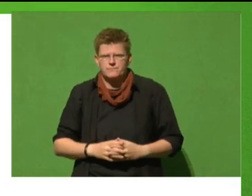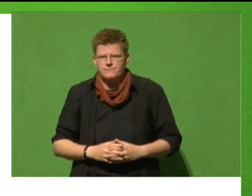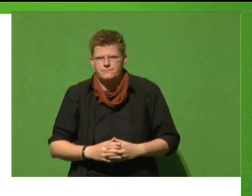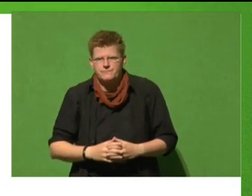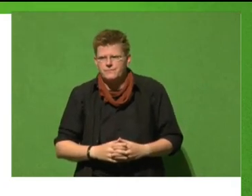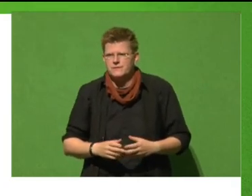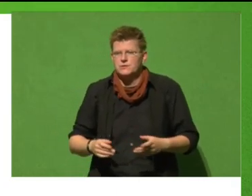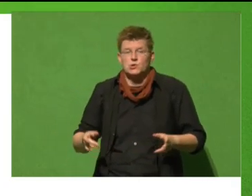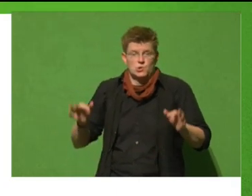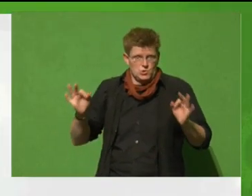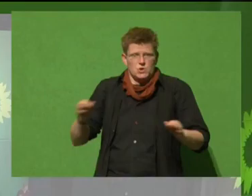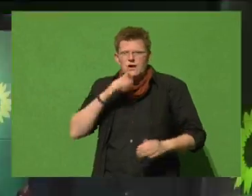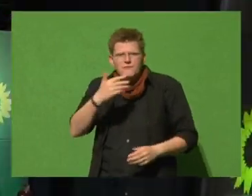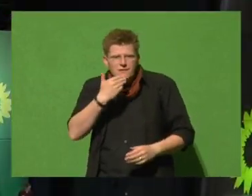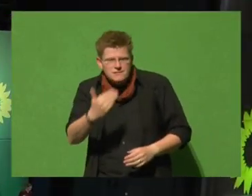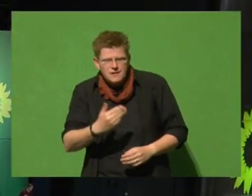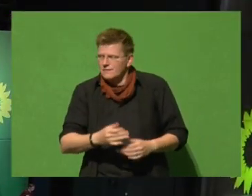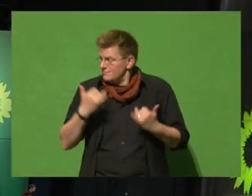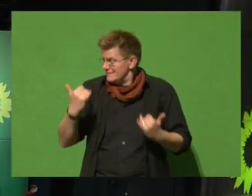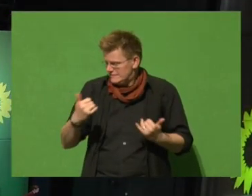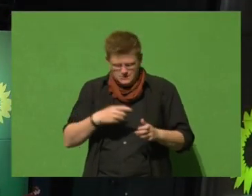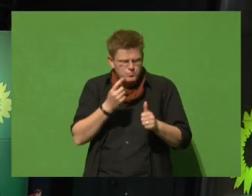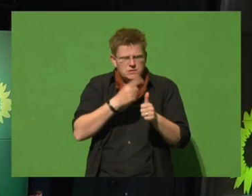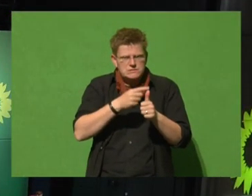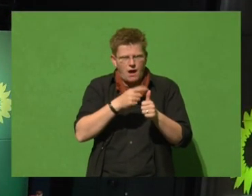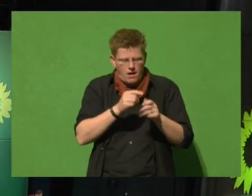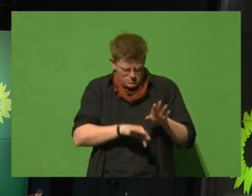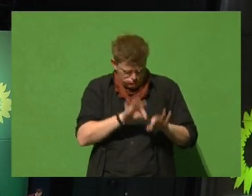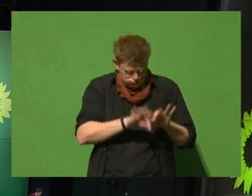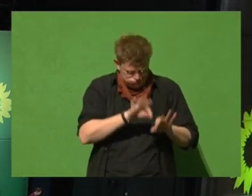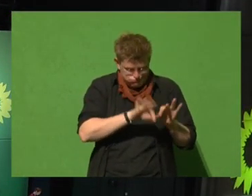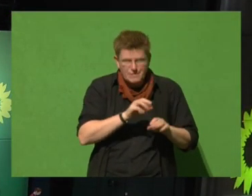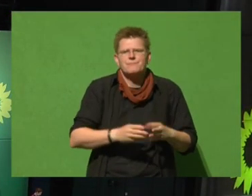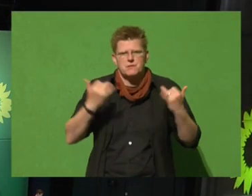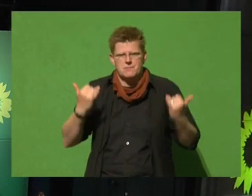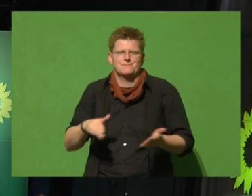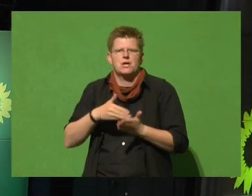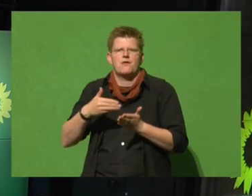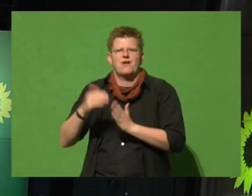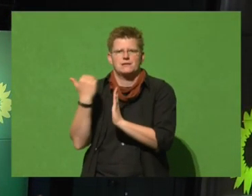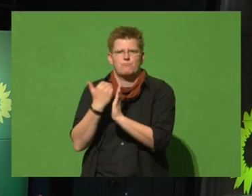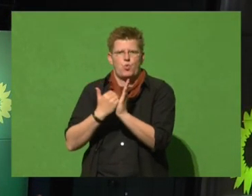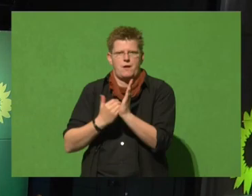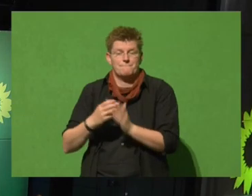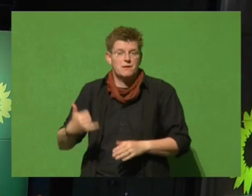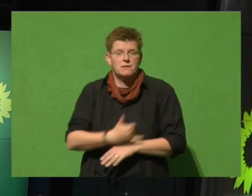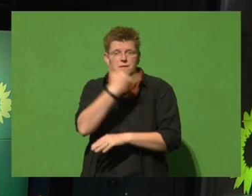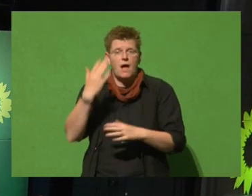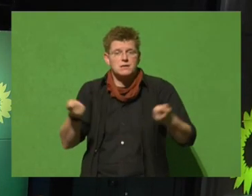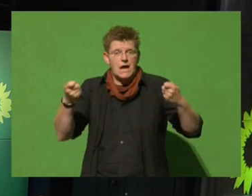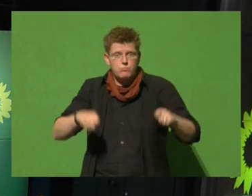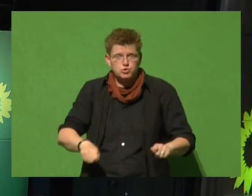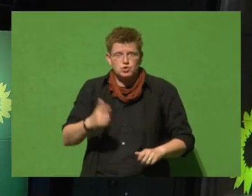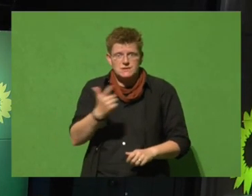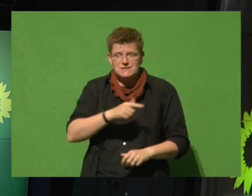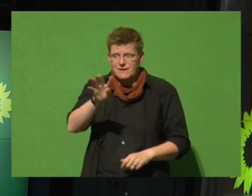Okay, ganz lieben Dank. Während ausgezählt wird, machen wir weiter natürlich hier im Programm, und zwar mit dem Jahresabschluss 2014 und dem